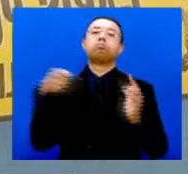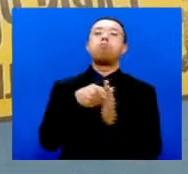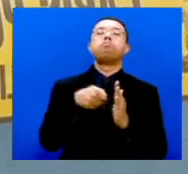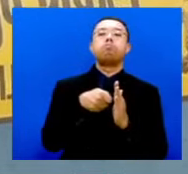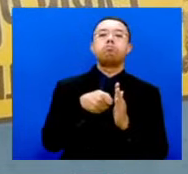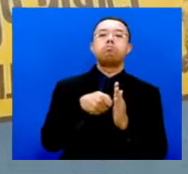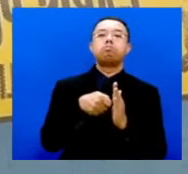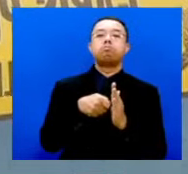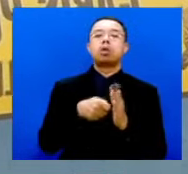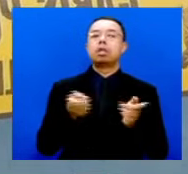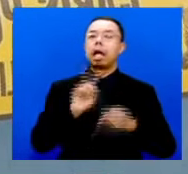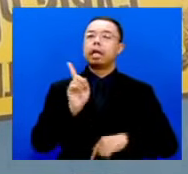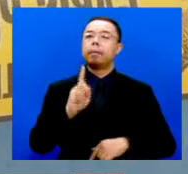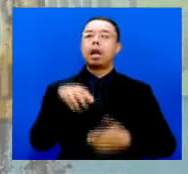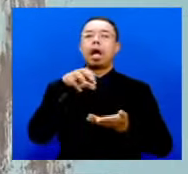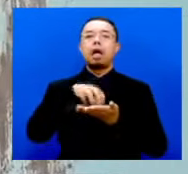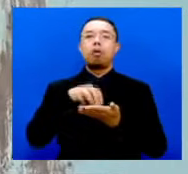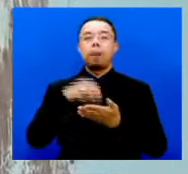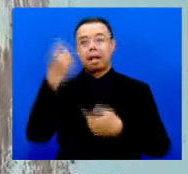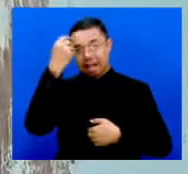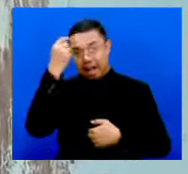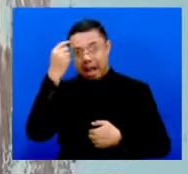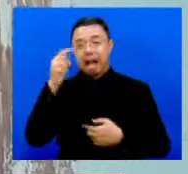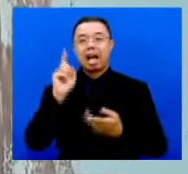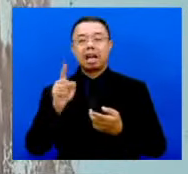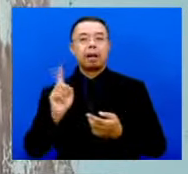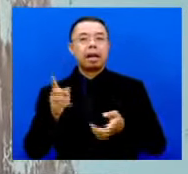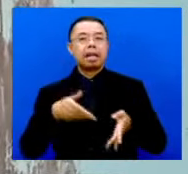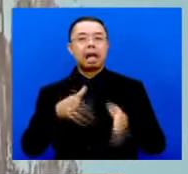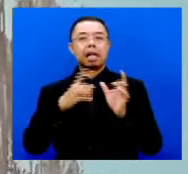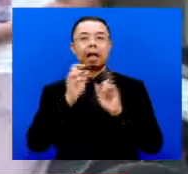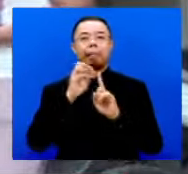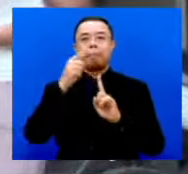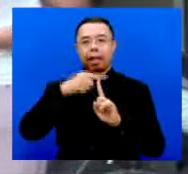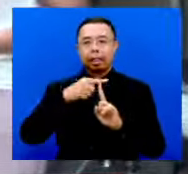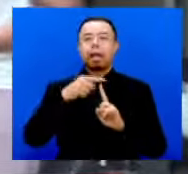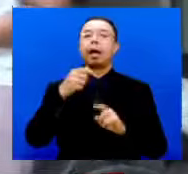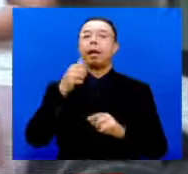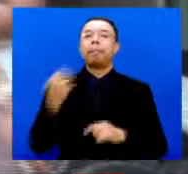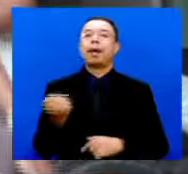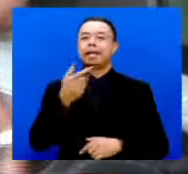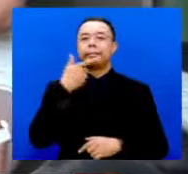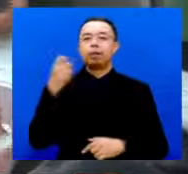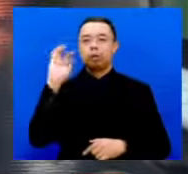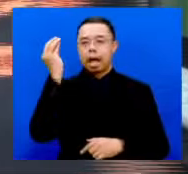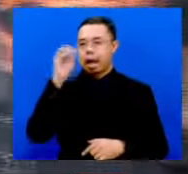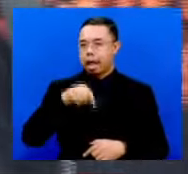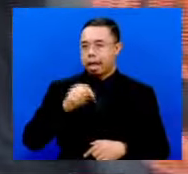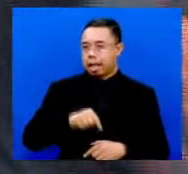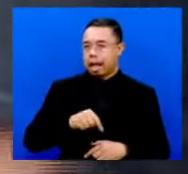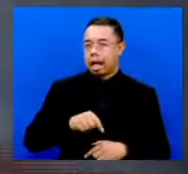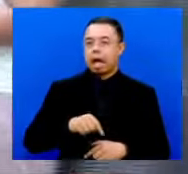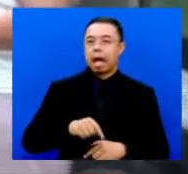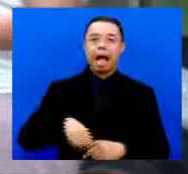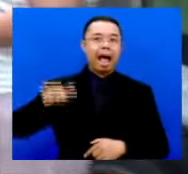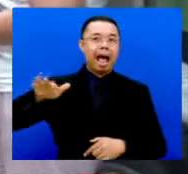rumahangamend itu terjadi di rumah pelaku dan korban di jalan sepat Kebagusan Pasar Minggu Jakarta Selatan ironisnya pelaku